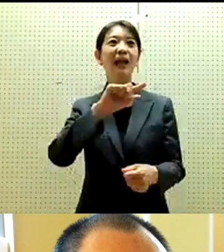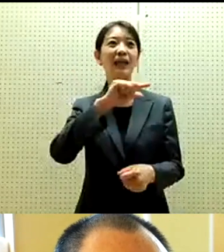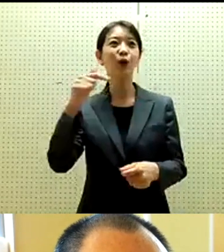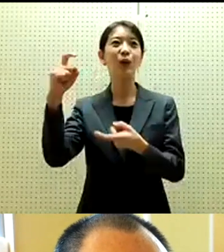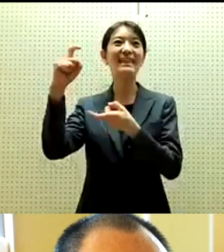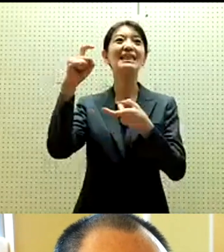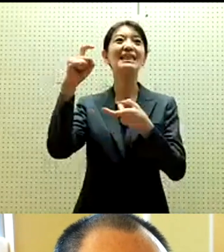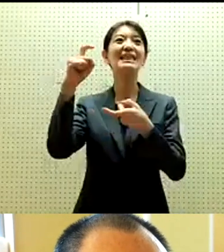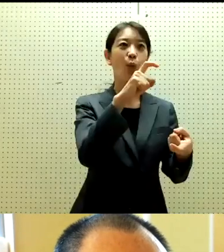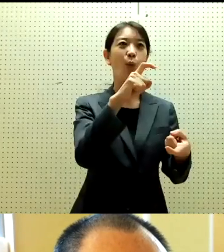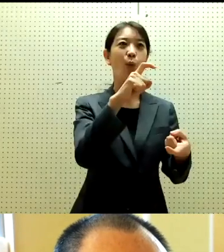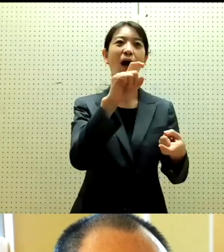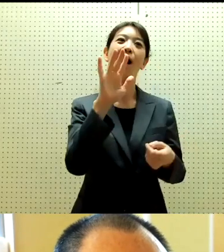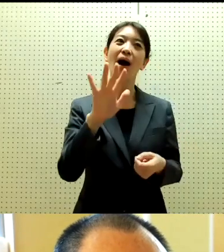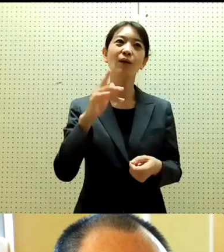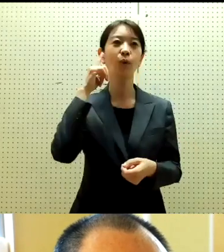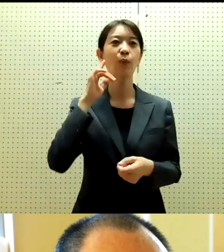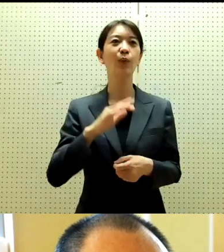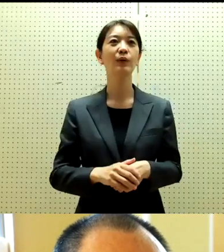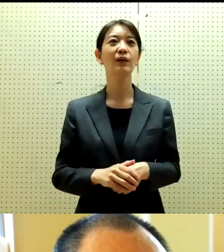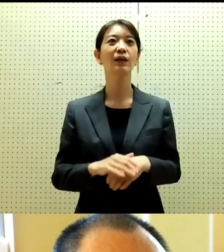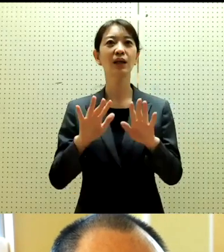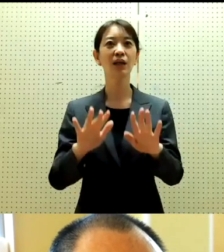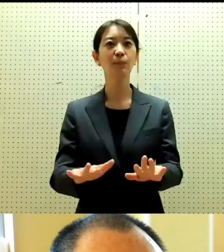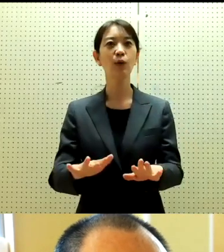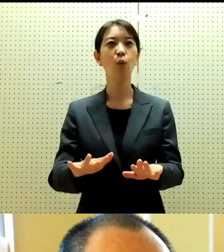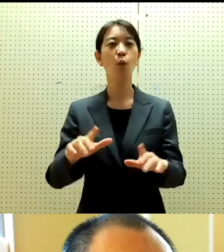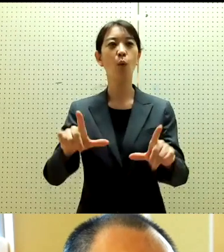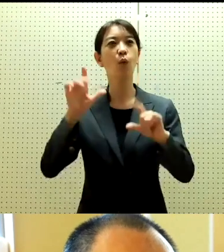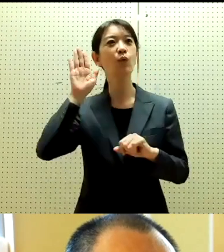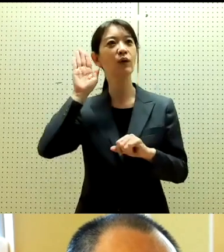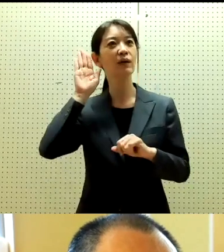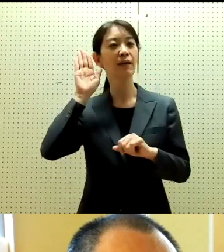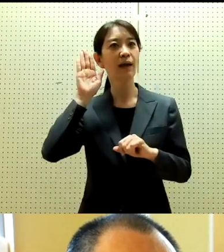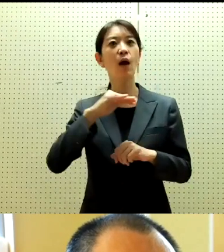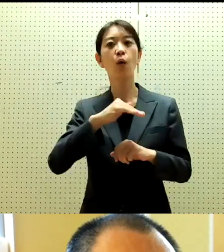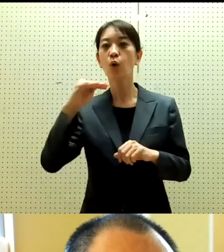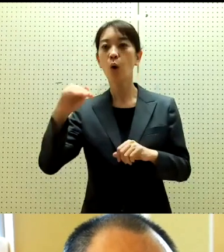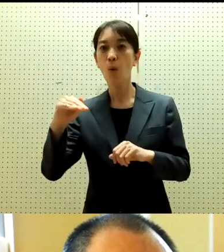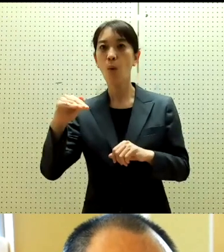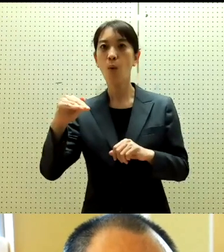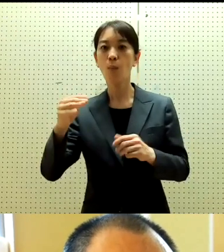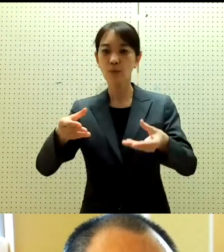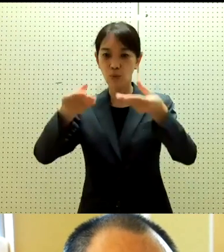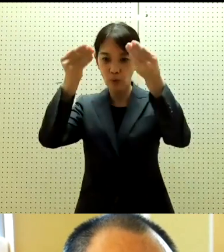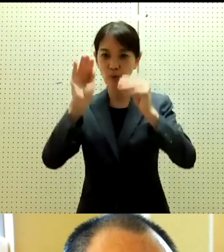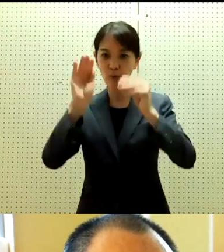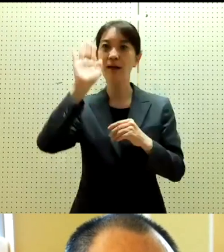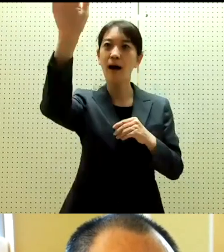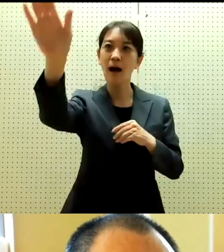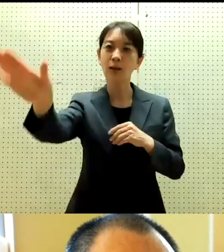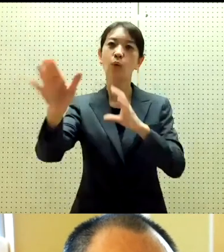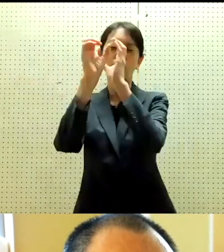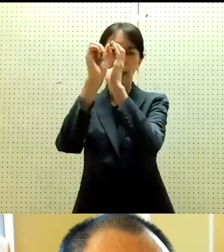思っておりますが、やはり今の実践報告を伺って、お子さんが卒業した後のことまで見据えて、やはり一人